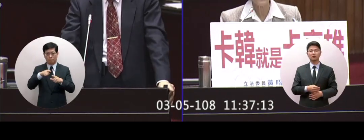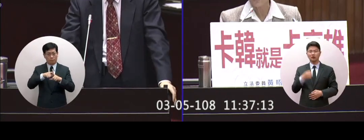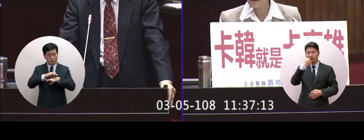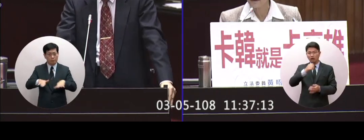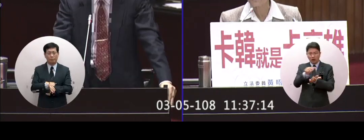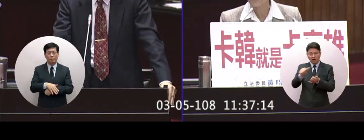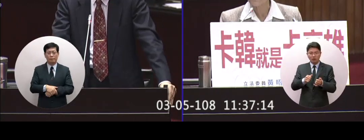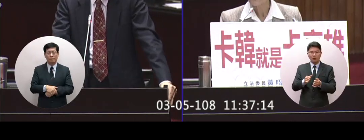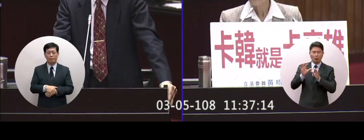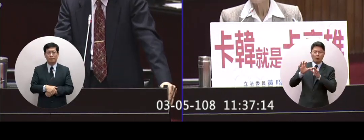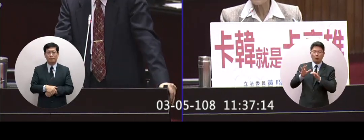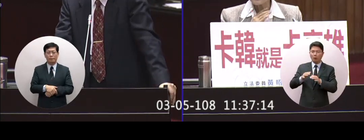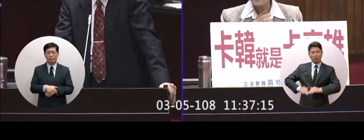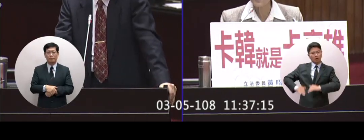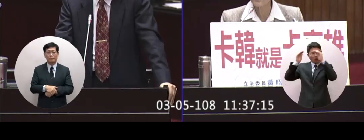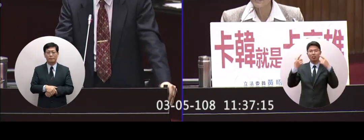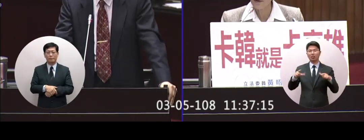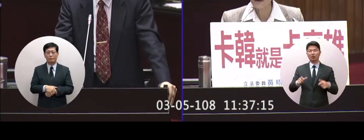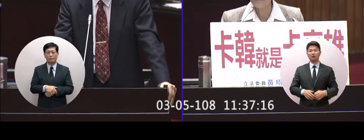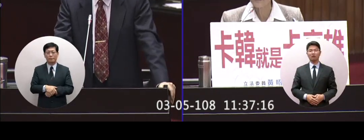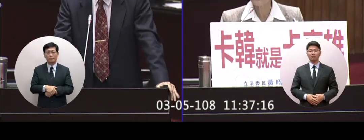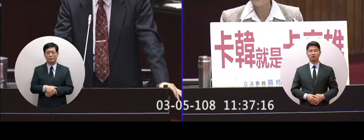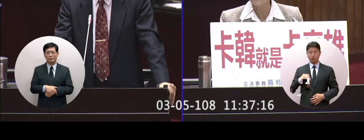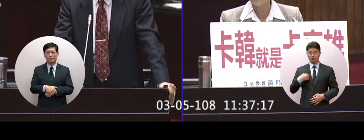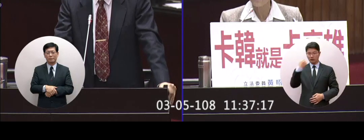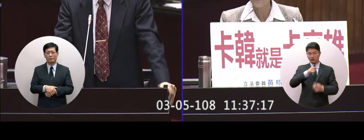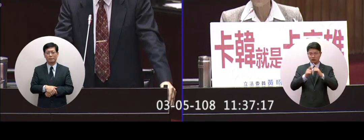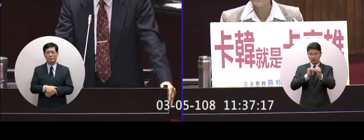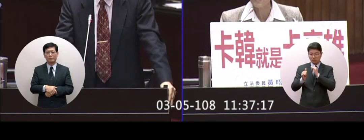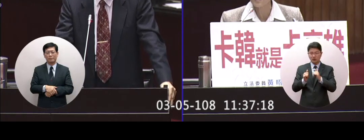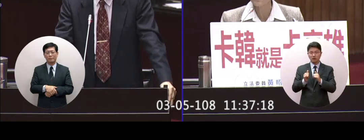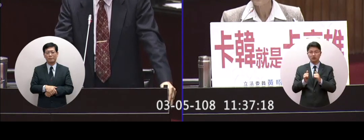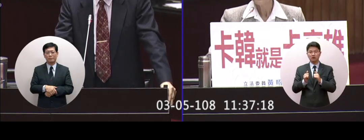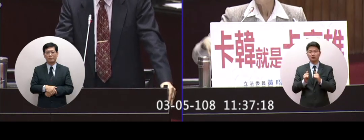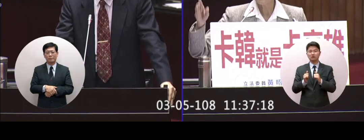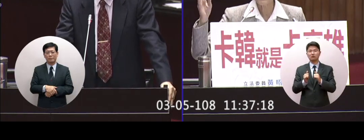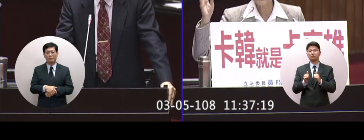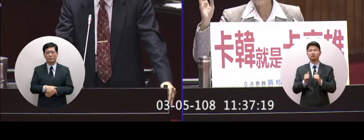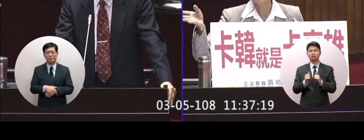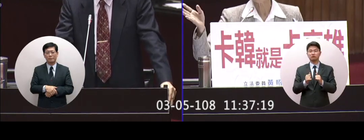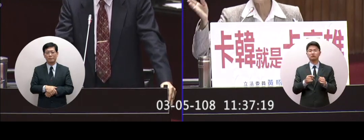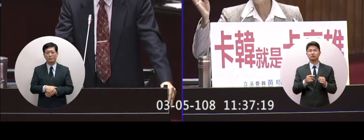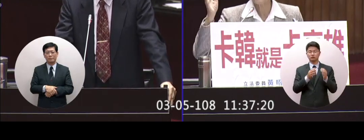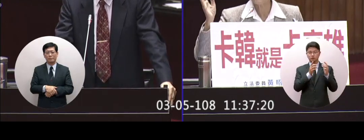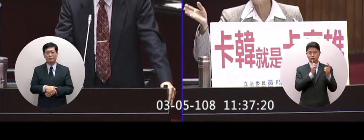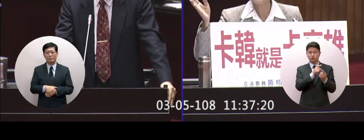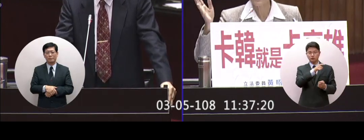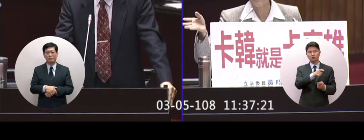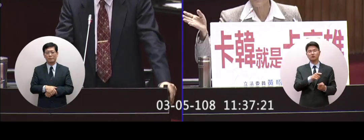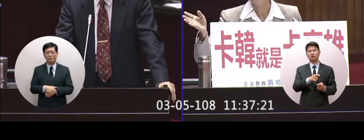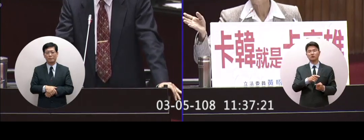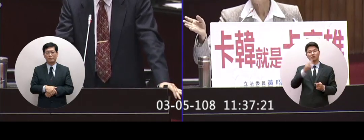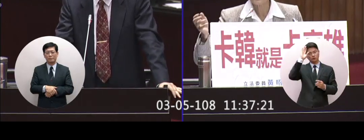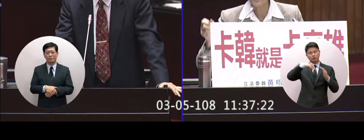不是被恐吓长大的，但是所有台湾人民大概也不会接受我们那个最没有风度